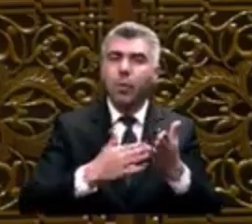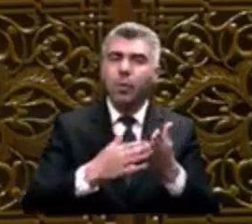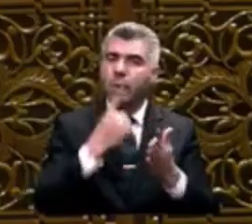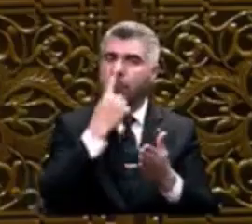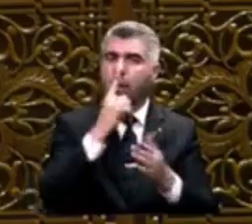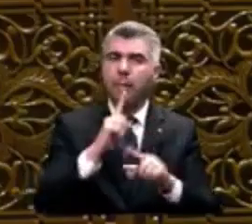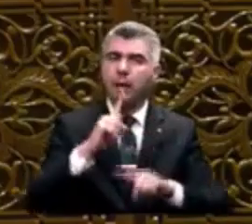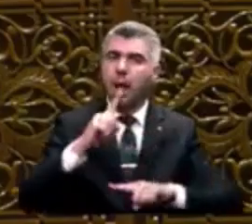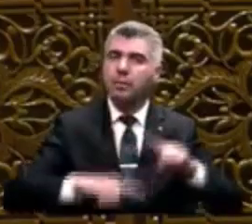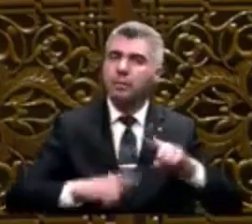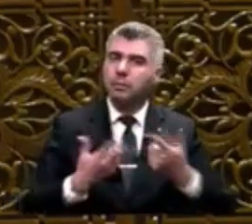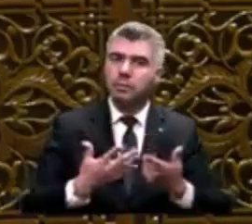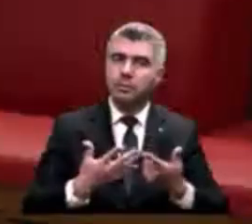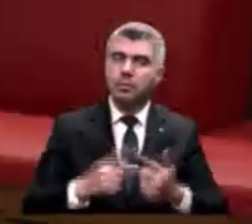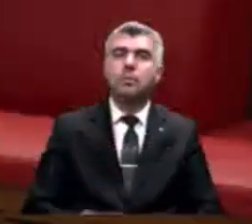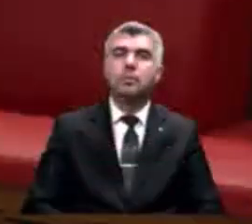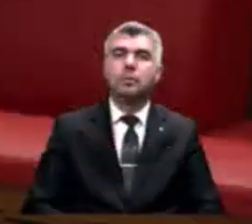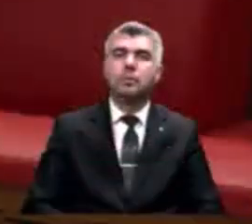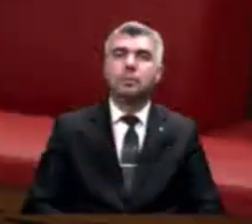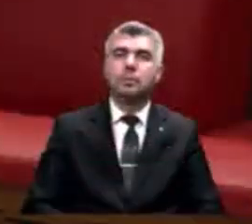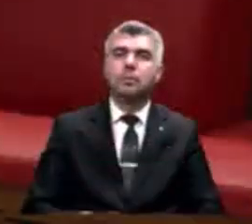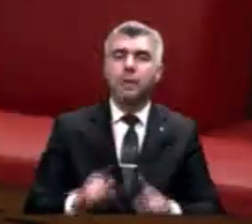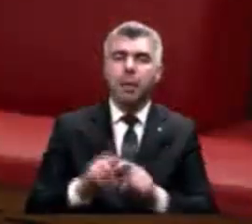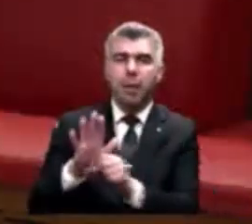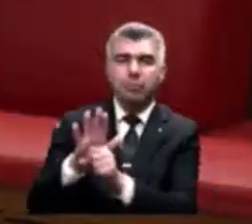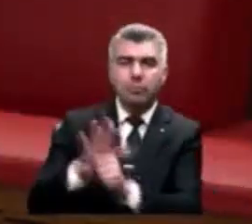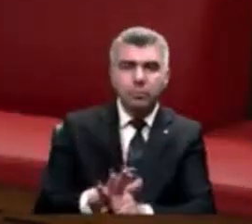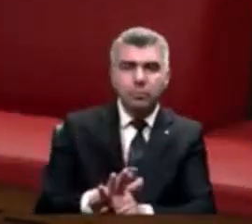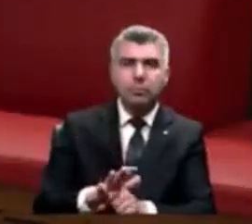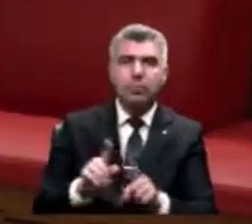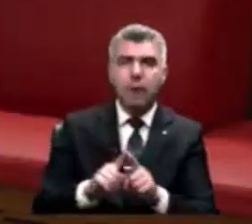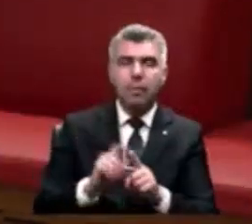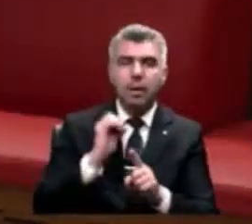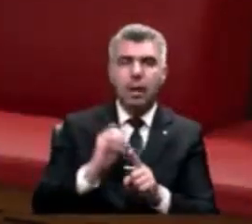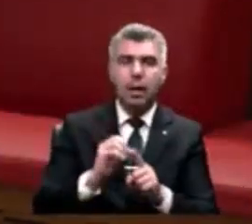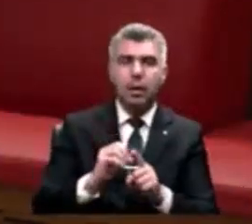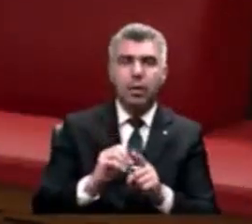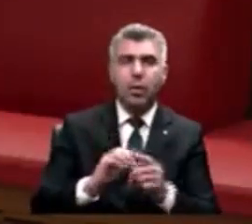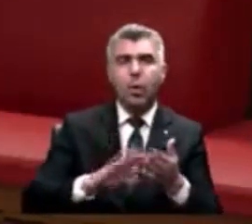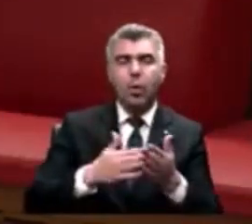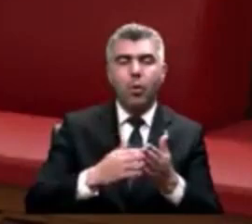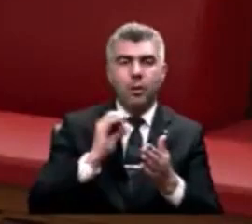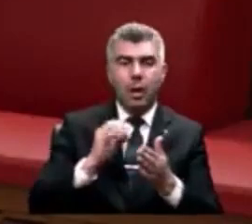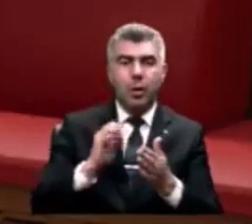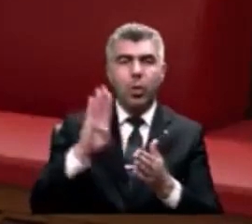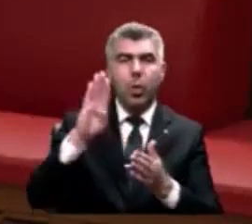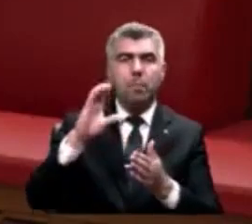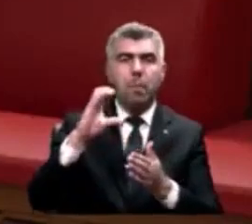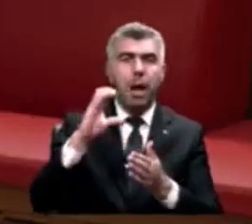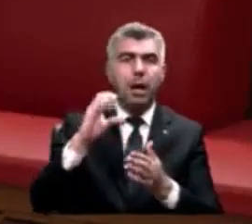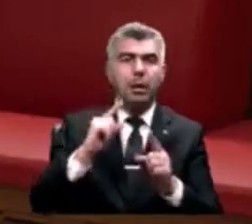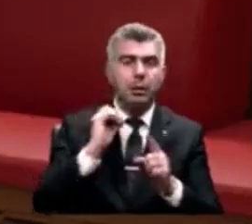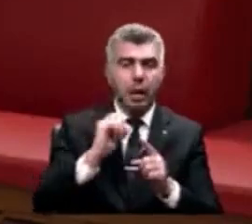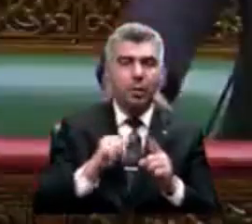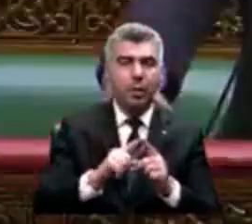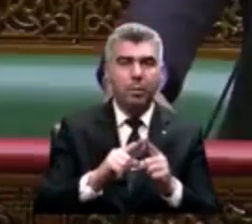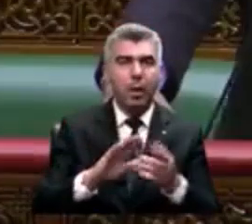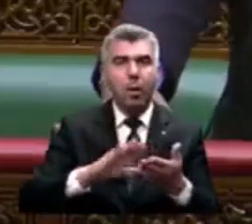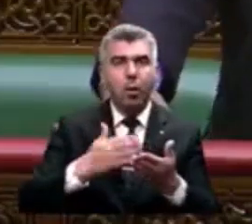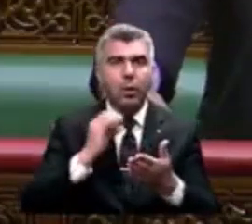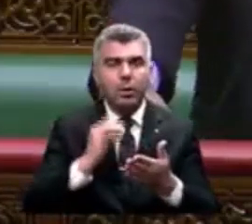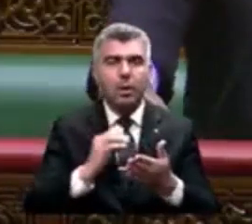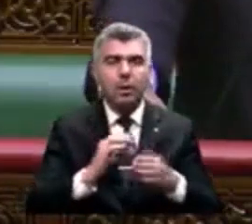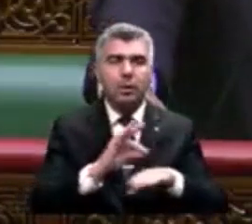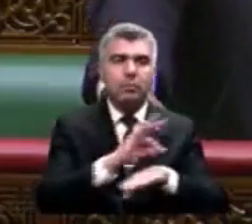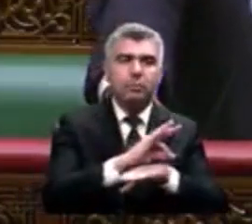الوزير، كلشي. اقصاء الثانوي التاهيلي نهائيا، توجيه التخطيط المساعد الاداري التقني الملحق للاداره الاقتصاد الملحق